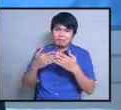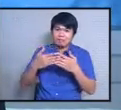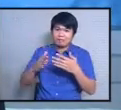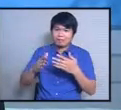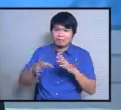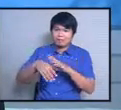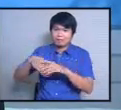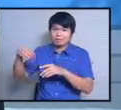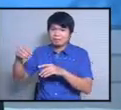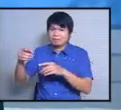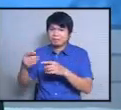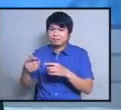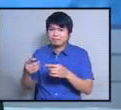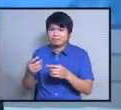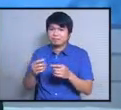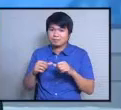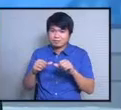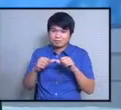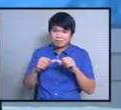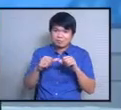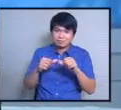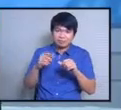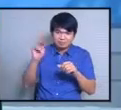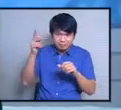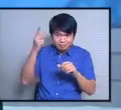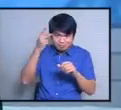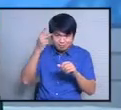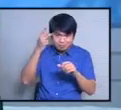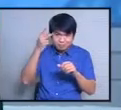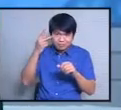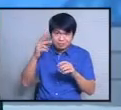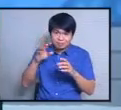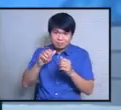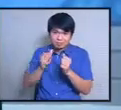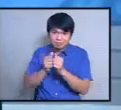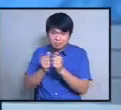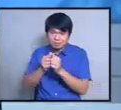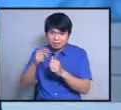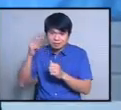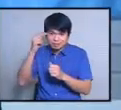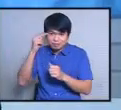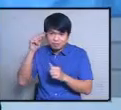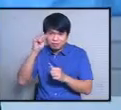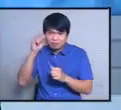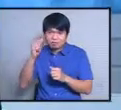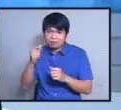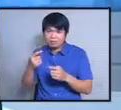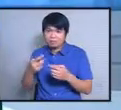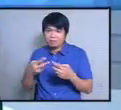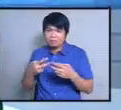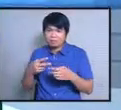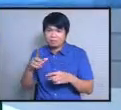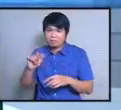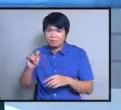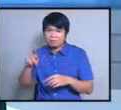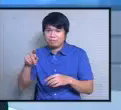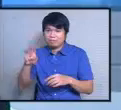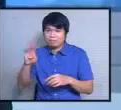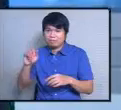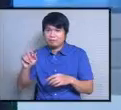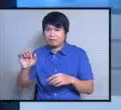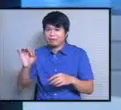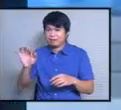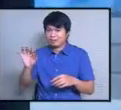Magmula noon, tuloy-tuloy na ang pag-angat ni Nene sa politika. Kasama si Ninoy Aquino, tumukbo siya sa tiket ng Laban noong 1978 elections para po